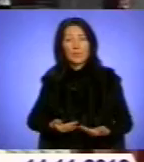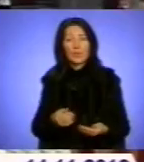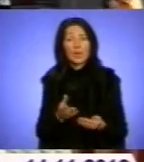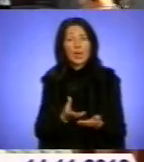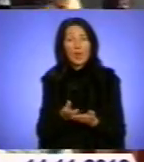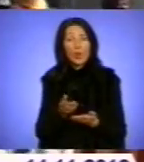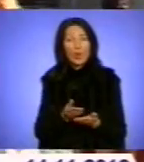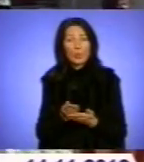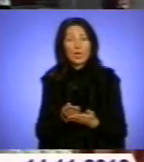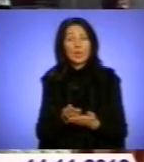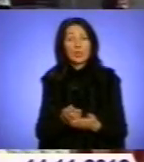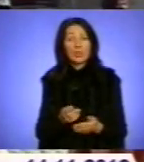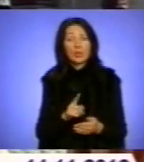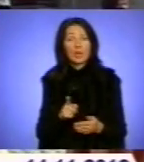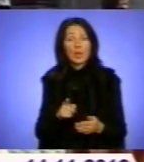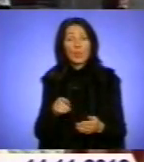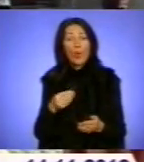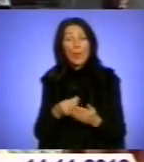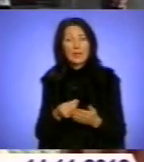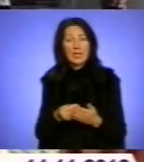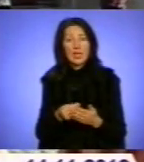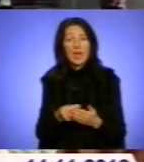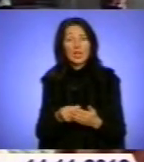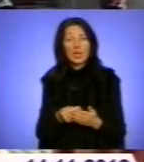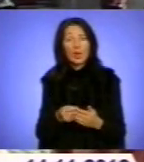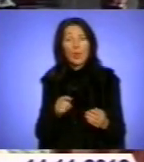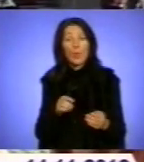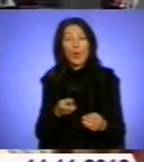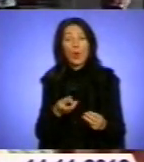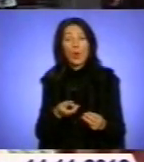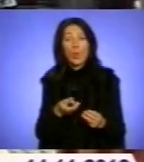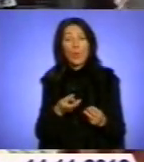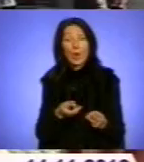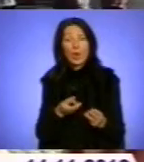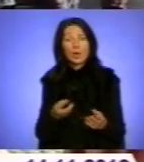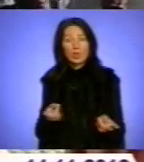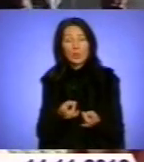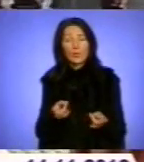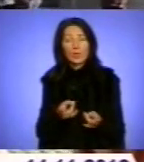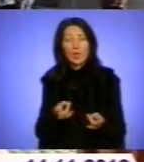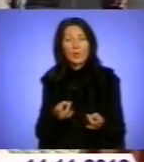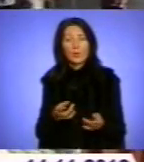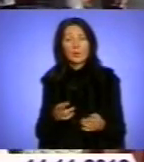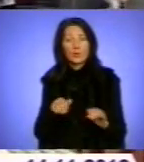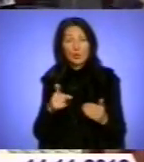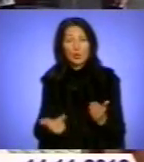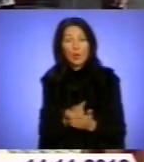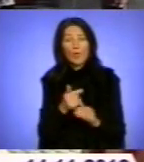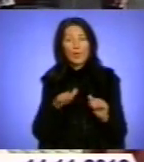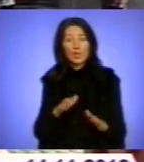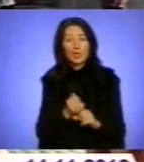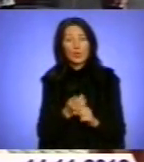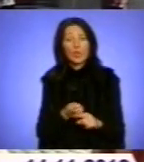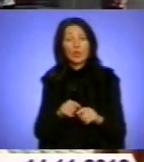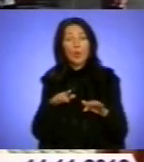по запчастинам, по матеріалах, по паливах, по паливно-мастильних матеріалах. І тому ми сьогодні знову вирішили зробити цю акцію, для